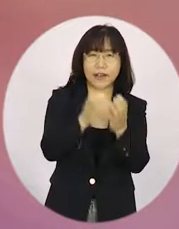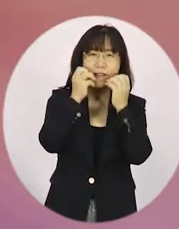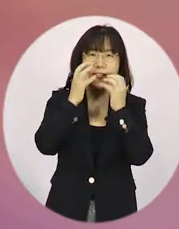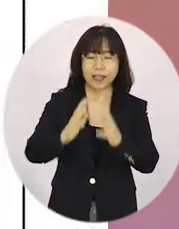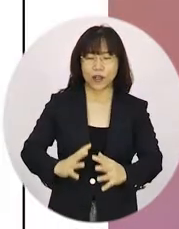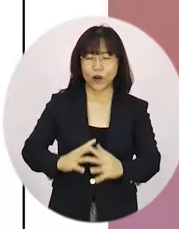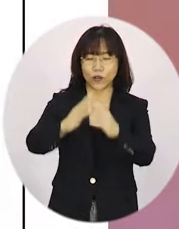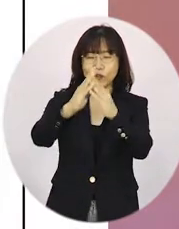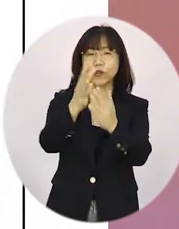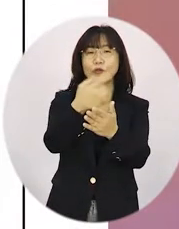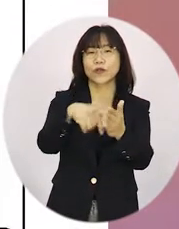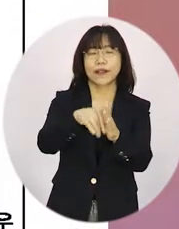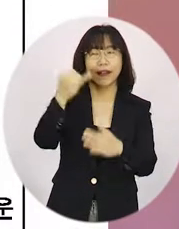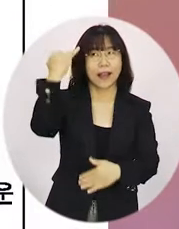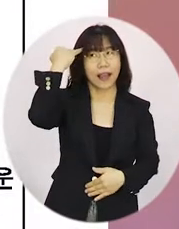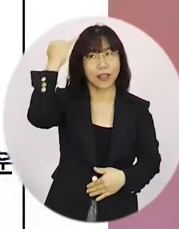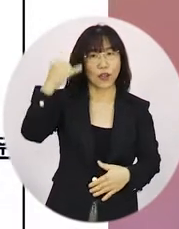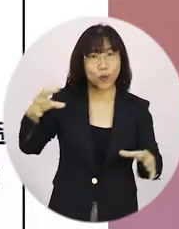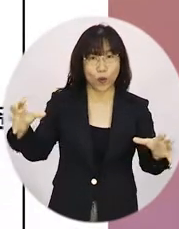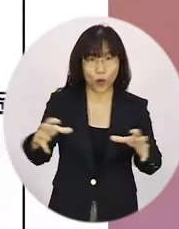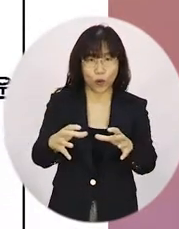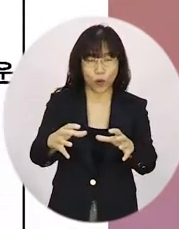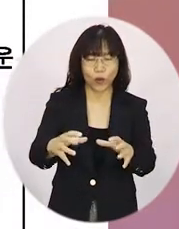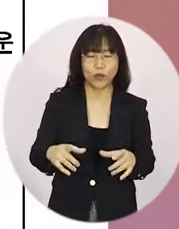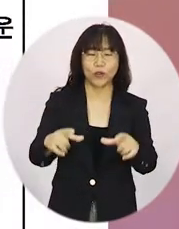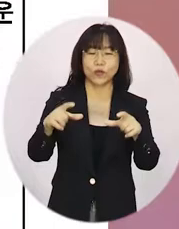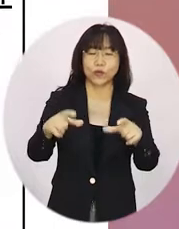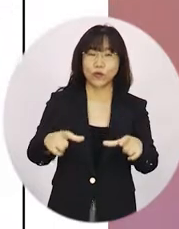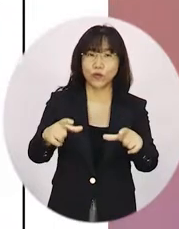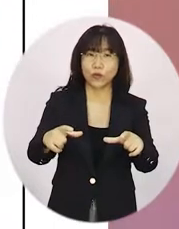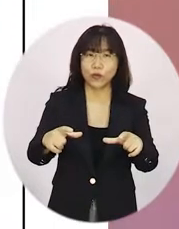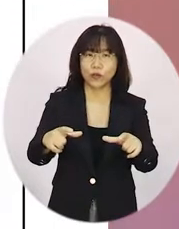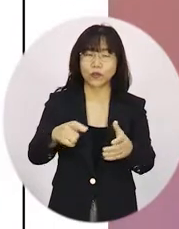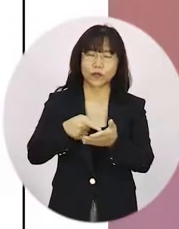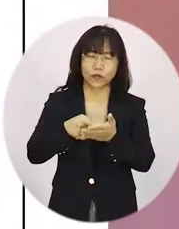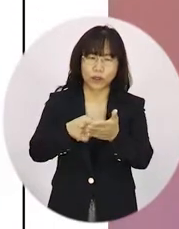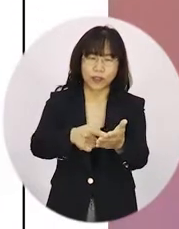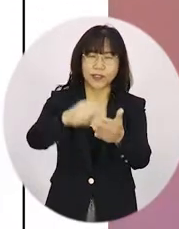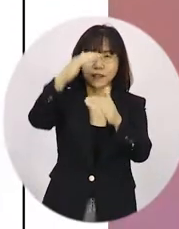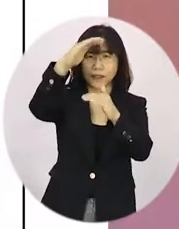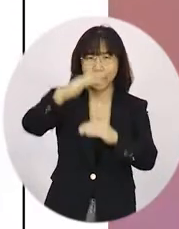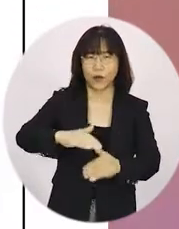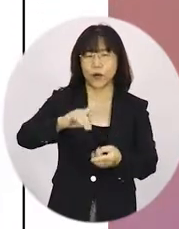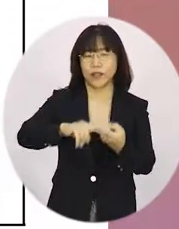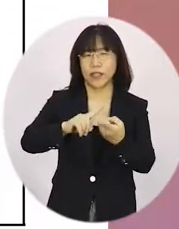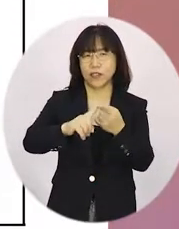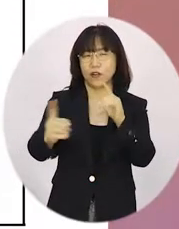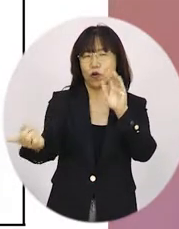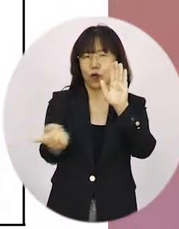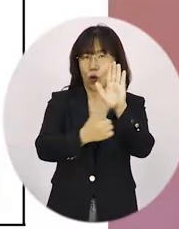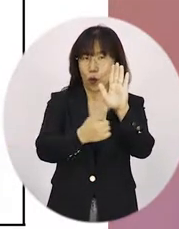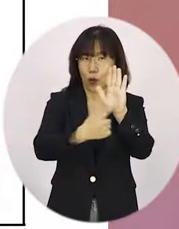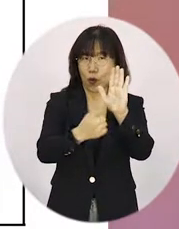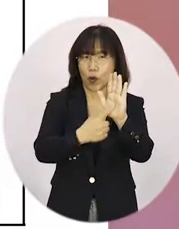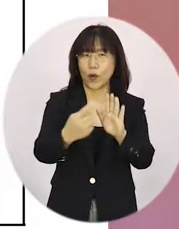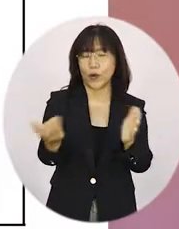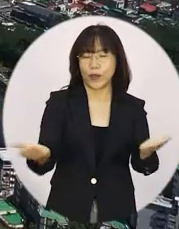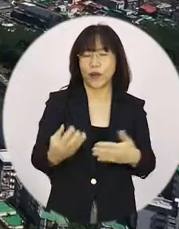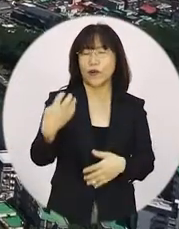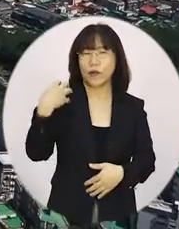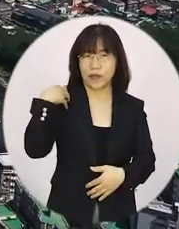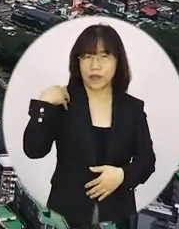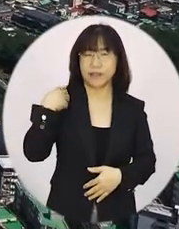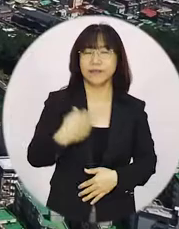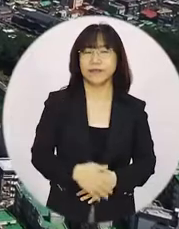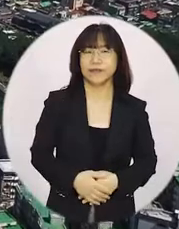모으고 구에서 추진하는 다양한 원도심 활성화 정책 방향과 내용을 지역 주민에게 적극적으로 홍보하는 역할을